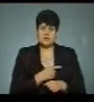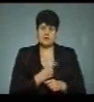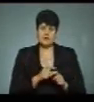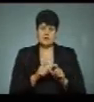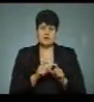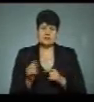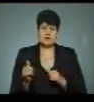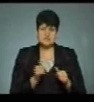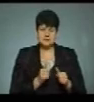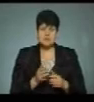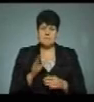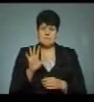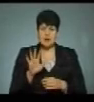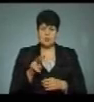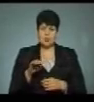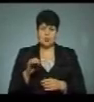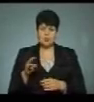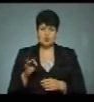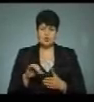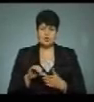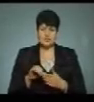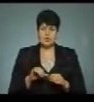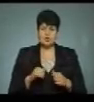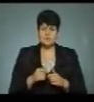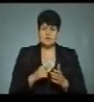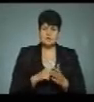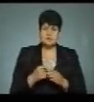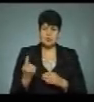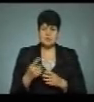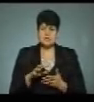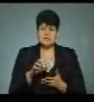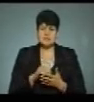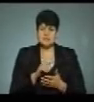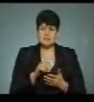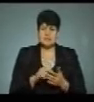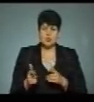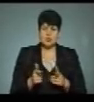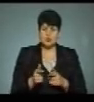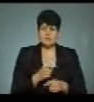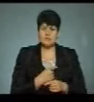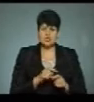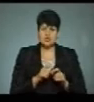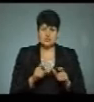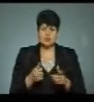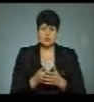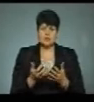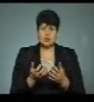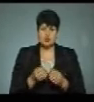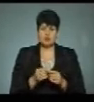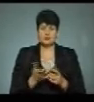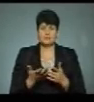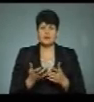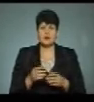забезпечення Василя Данчака, 5 лютого члени комісії міста та області, які займаються питанням готовності медзакладів до прийому хворих з